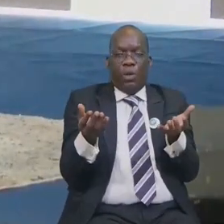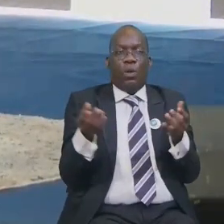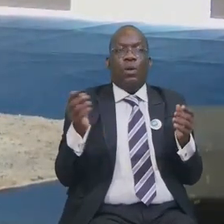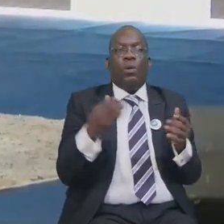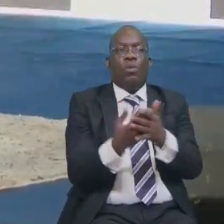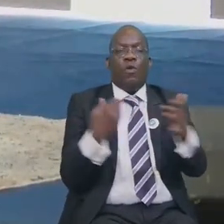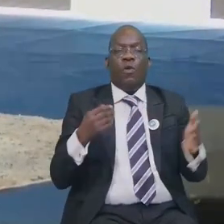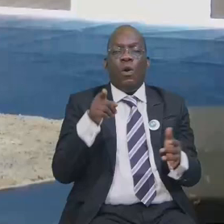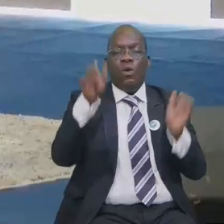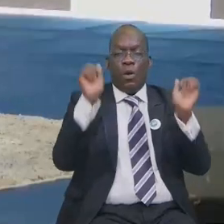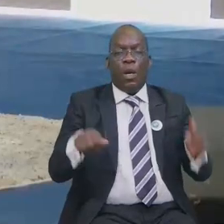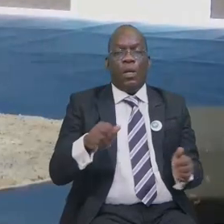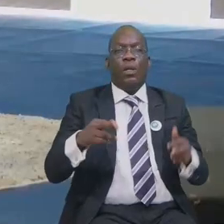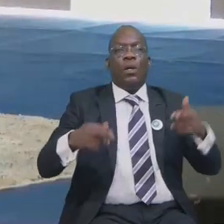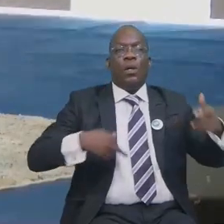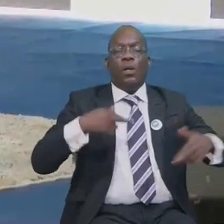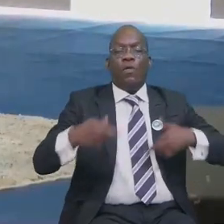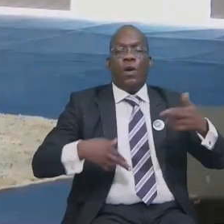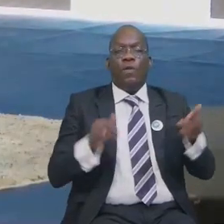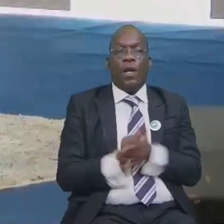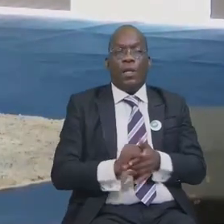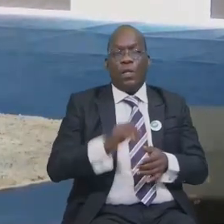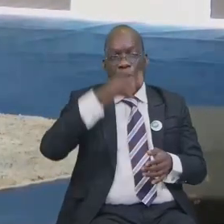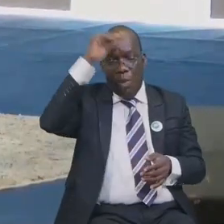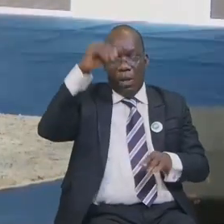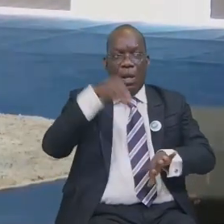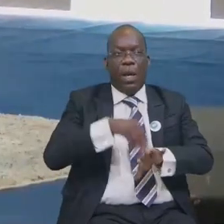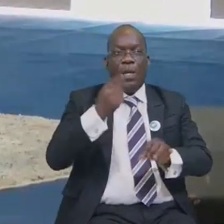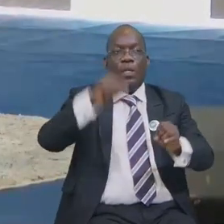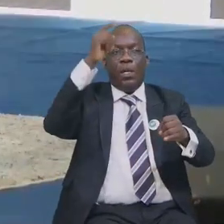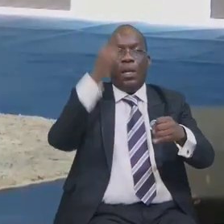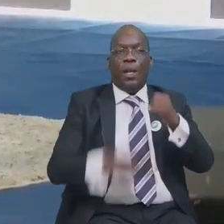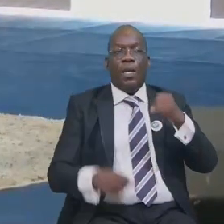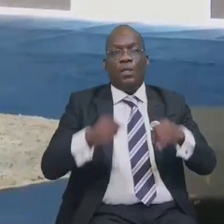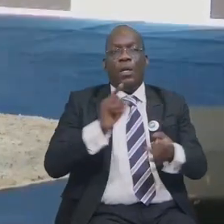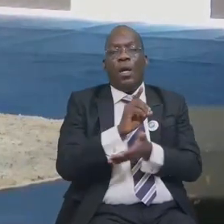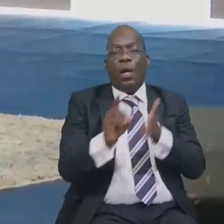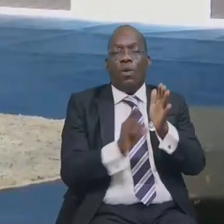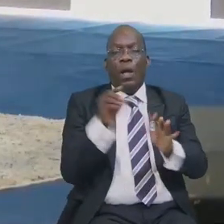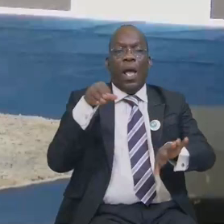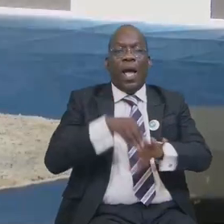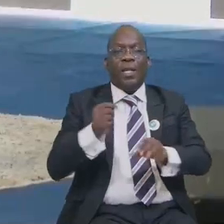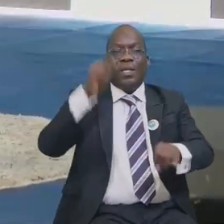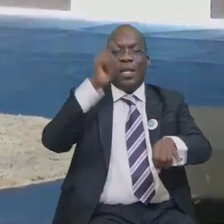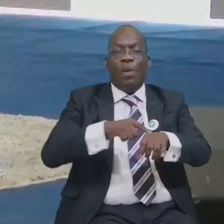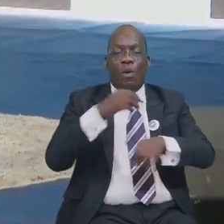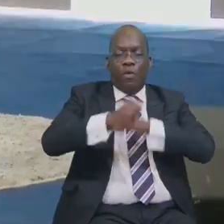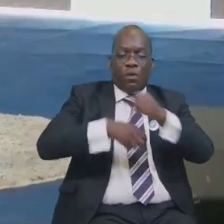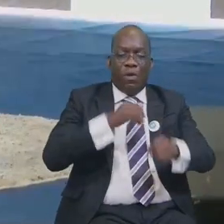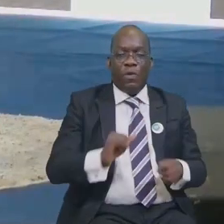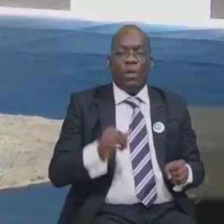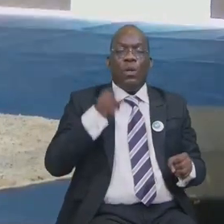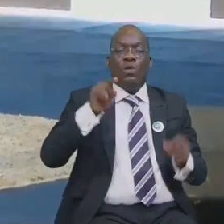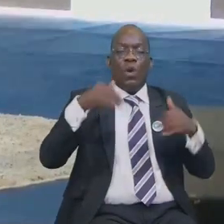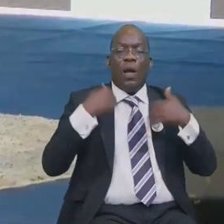répondre à cet homme à la dernière heure, au moment le plus douloureux dans ta vie, il te faut la